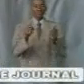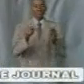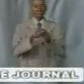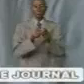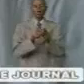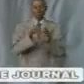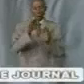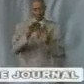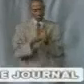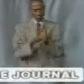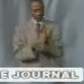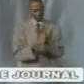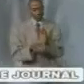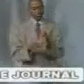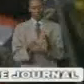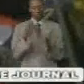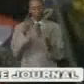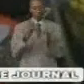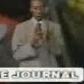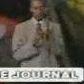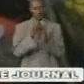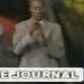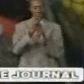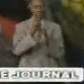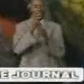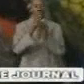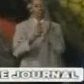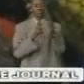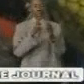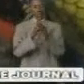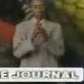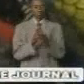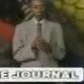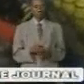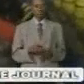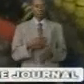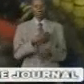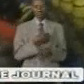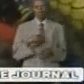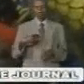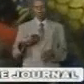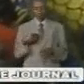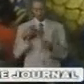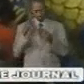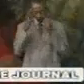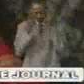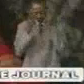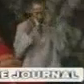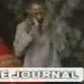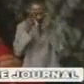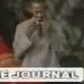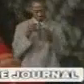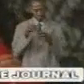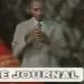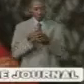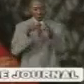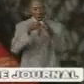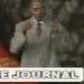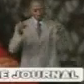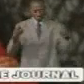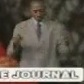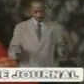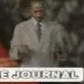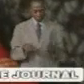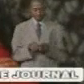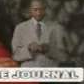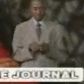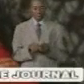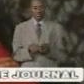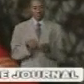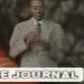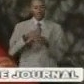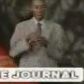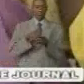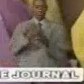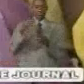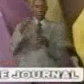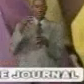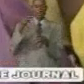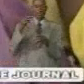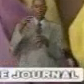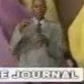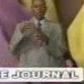de l'humanité. En tout cas, c'est la réflexion des femmes réunies en la salle polyvalente du ministère du Genre, Famille et